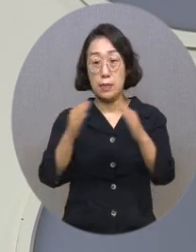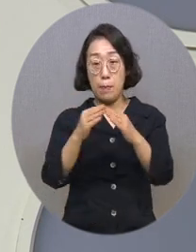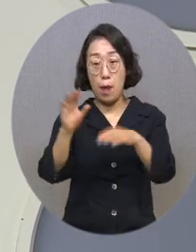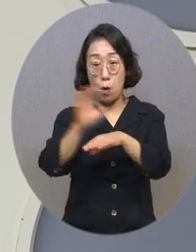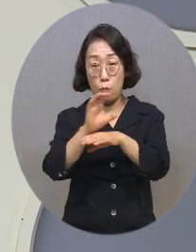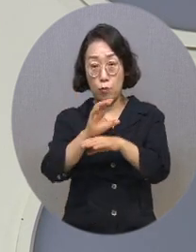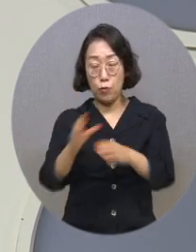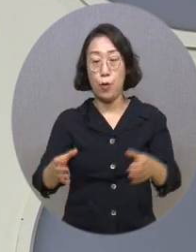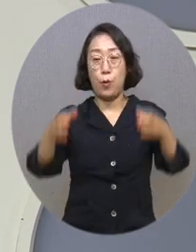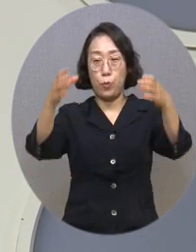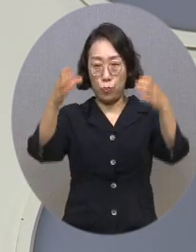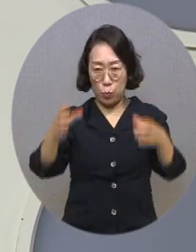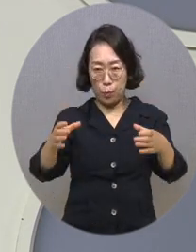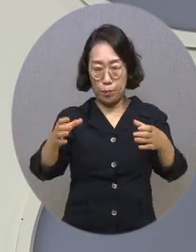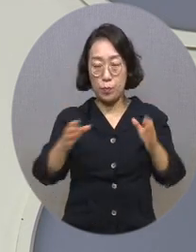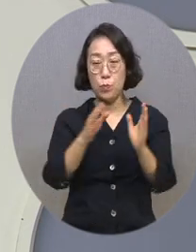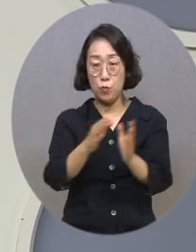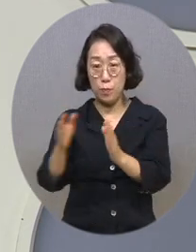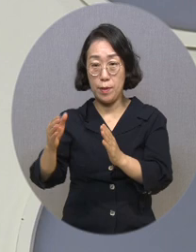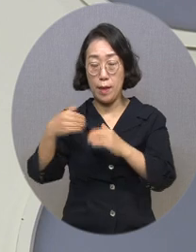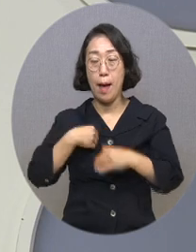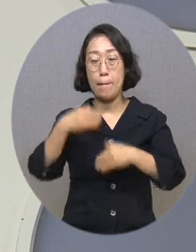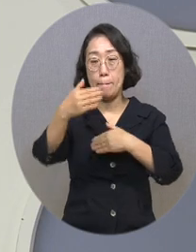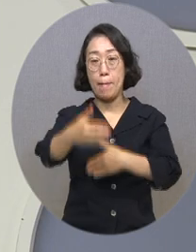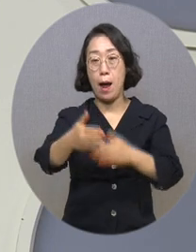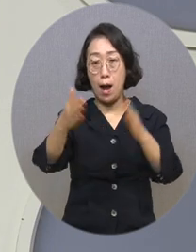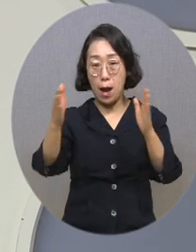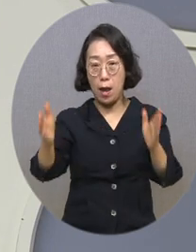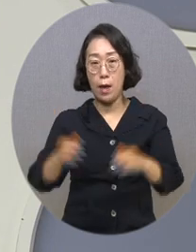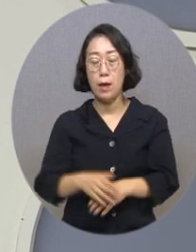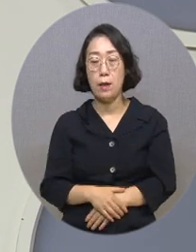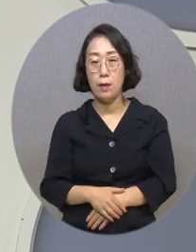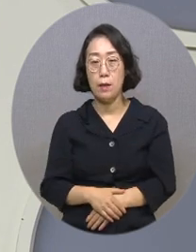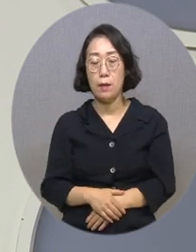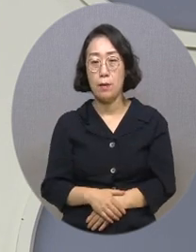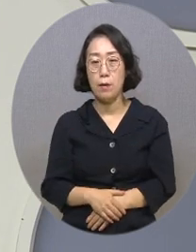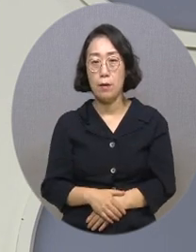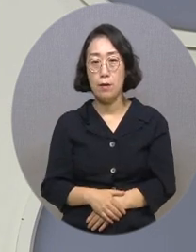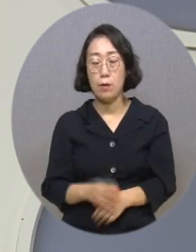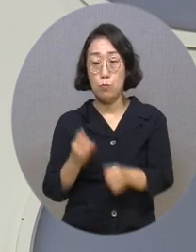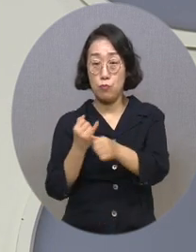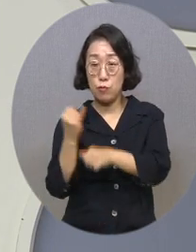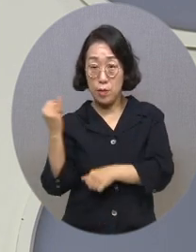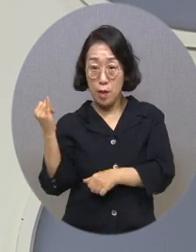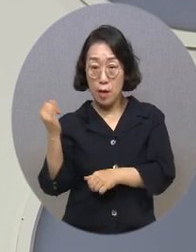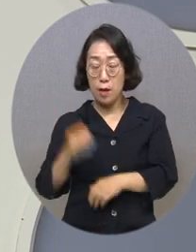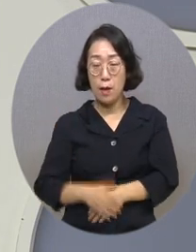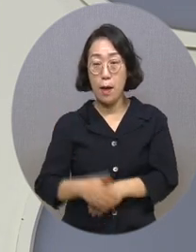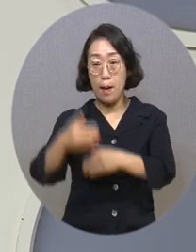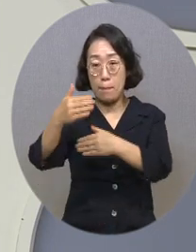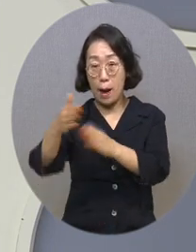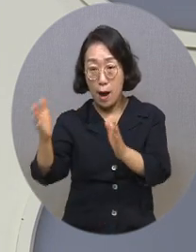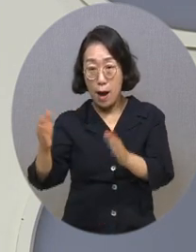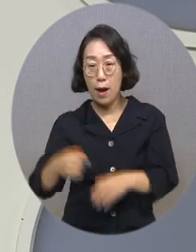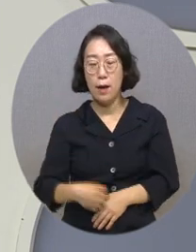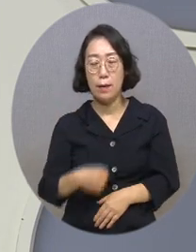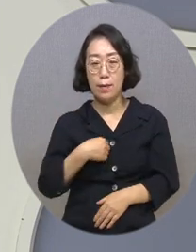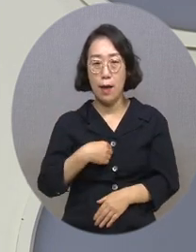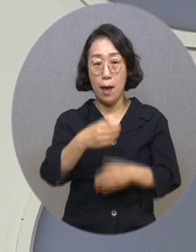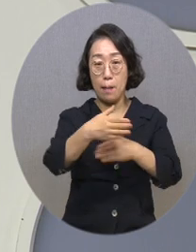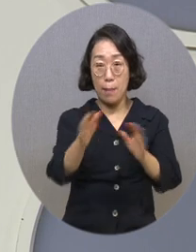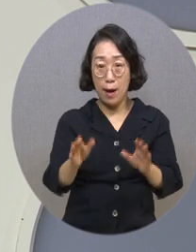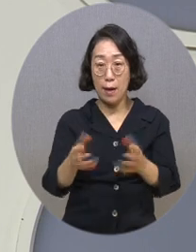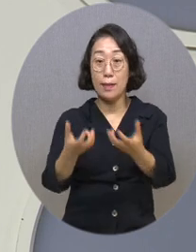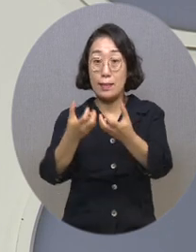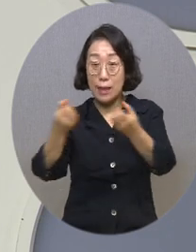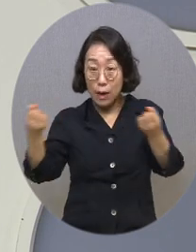컴퓨터가 있어야 되고 자기 방에 또 옛말 욕심 같아서는 저는 마누라 방에 와이프 방에 하나 제 방에 하나 두 대가